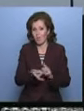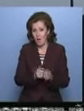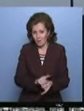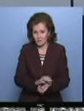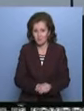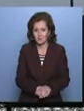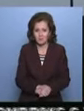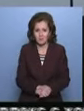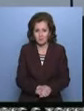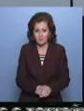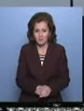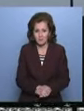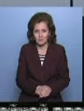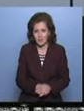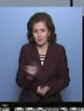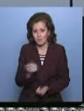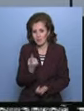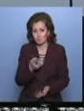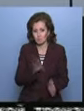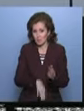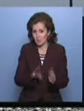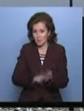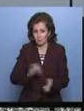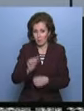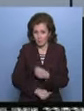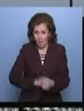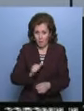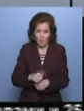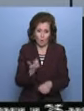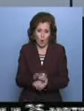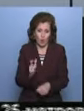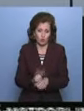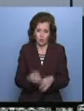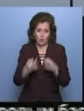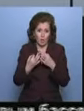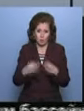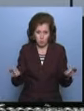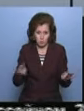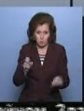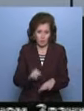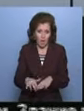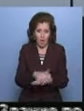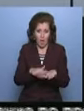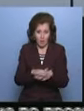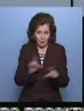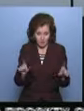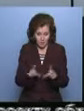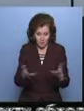В принципе, из простых материалов, очень доступных на сегодняшнем рынке, но вот